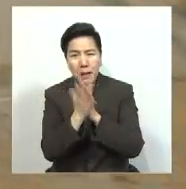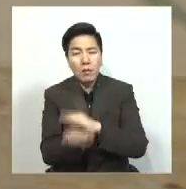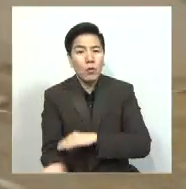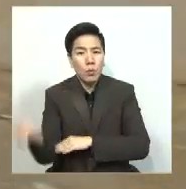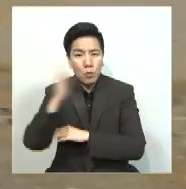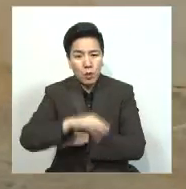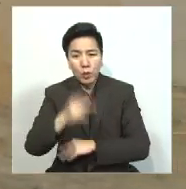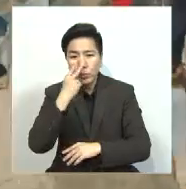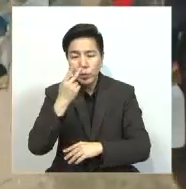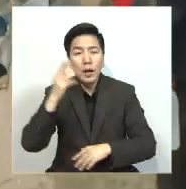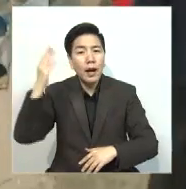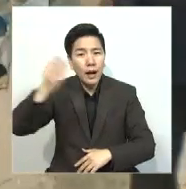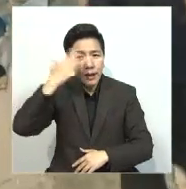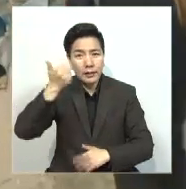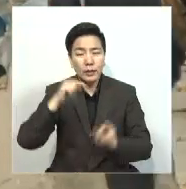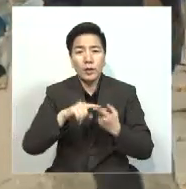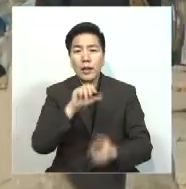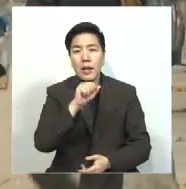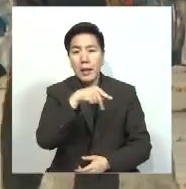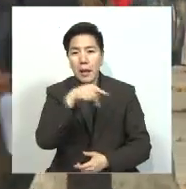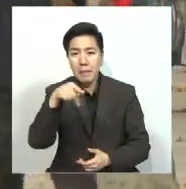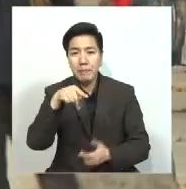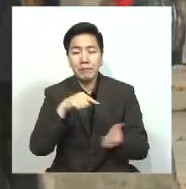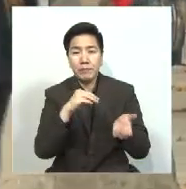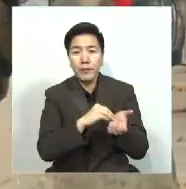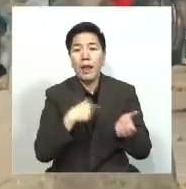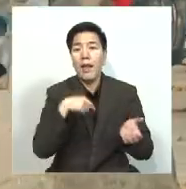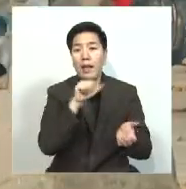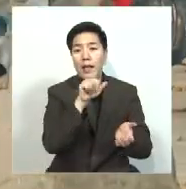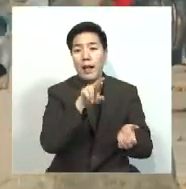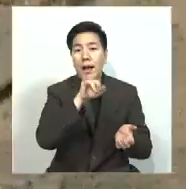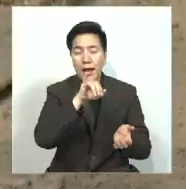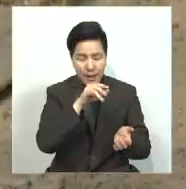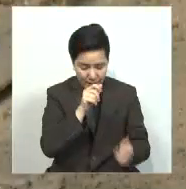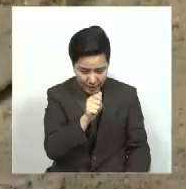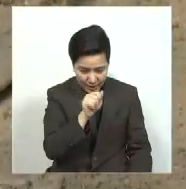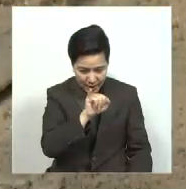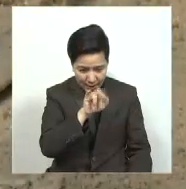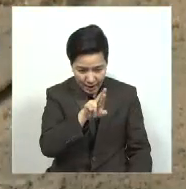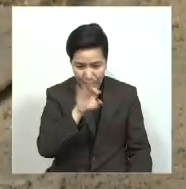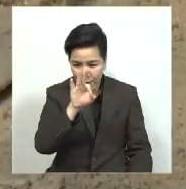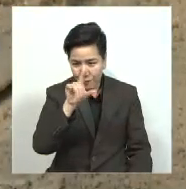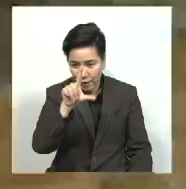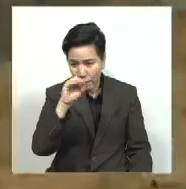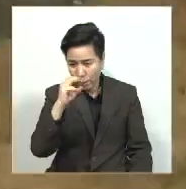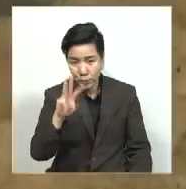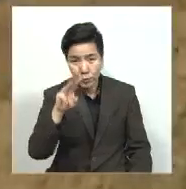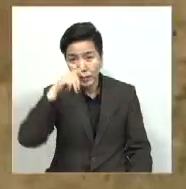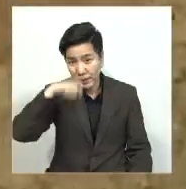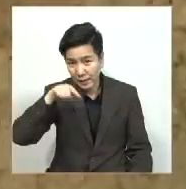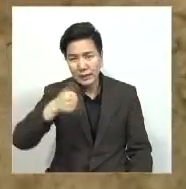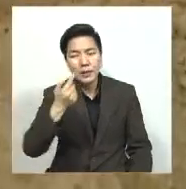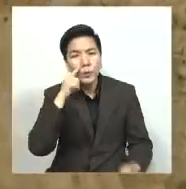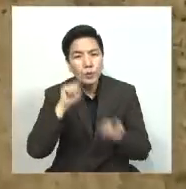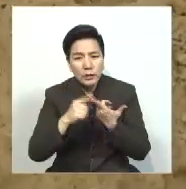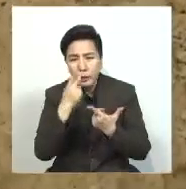ไปตลอดเวลาเข้าไปตรวจกันได้ที่แอปนะคะ Air for Thai หรือที่เว็บไซต์ก็ได้ Air for Thai นะคะเราจะสามารถตรวจสอบคุณภาพฝุ่นละ